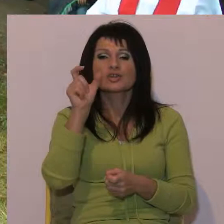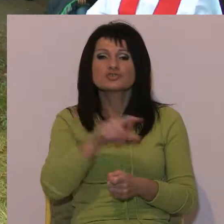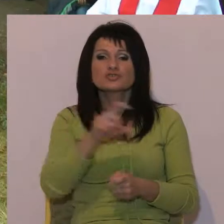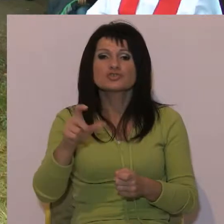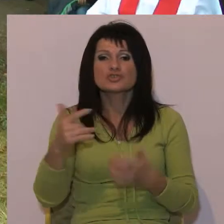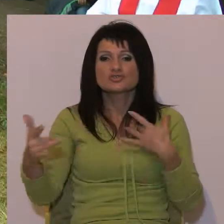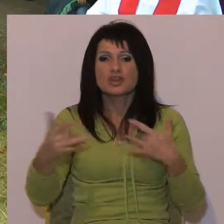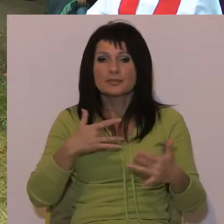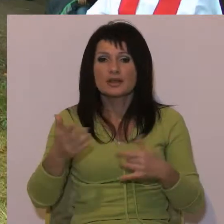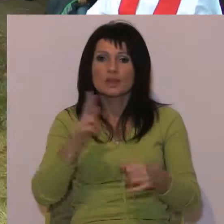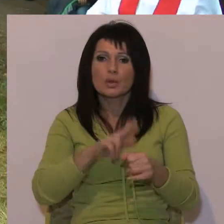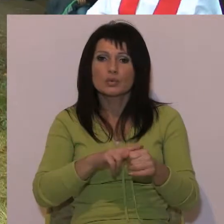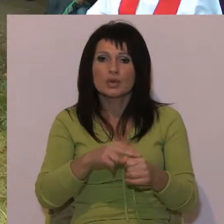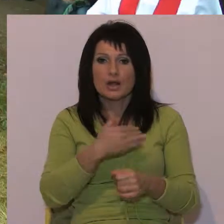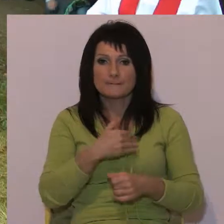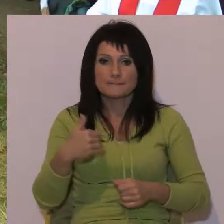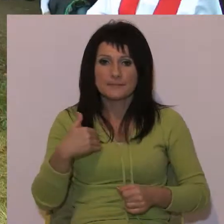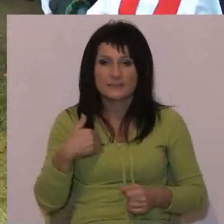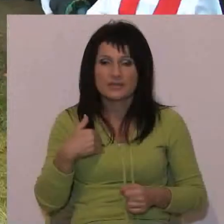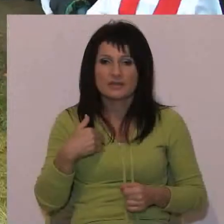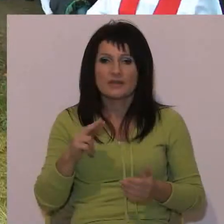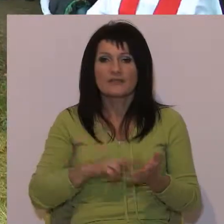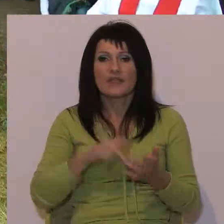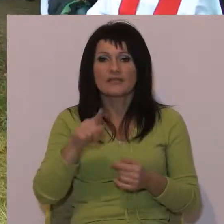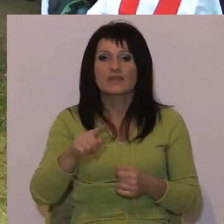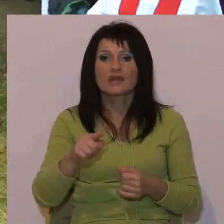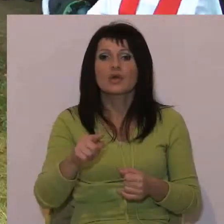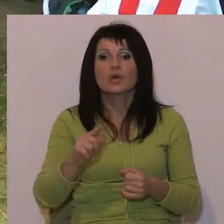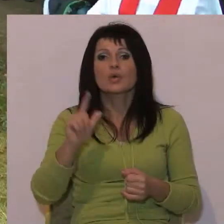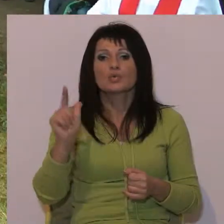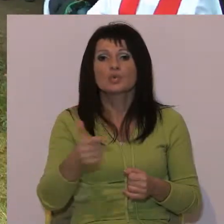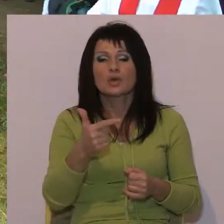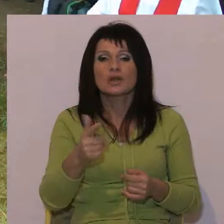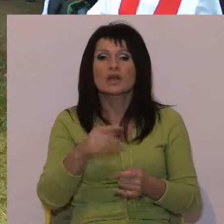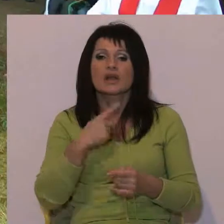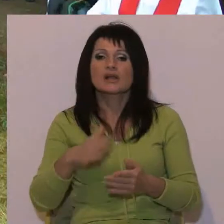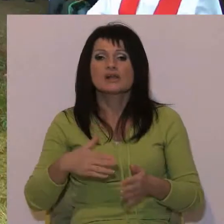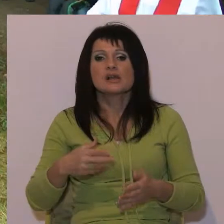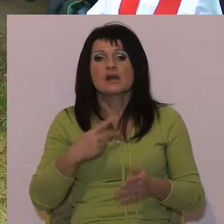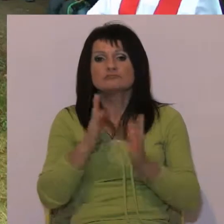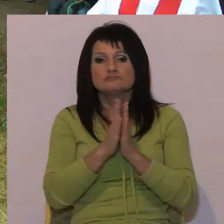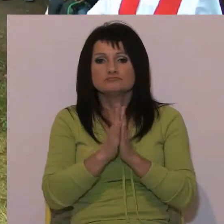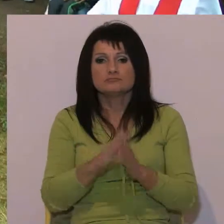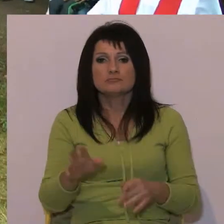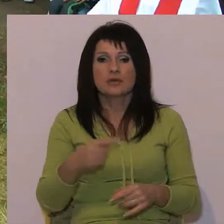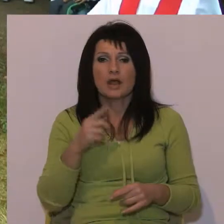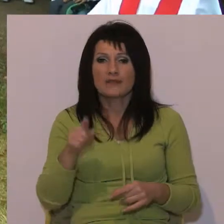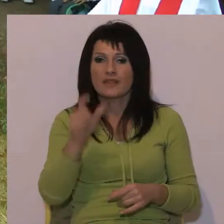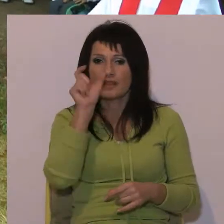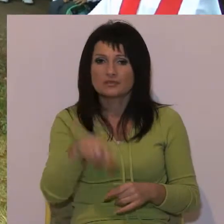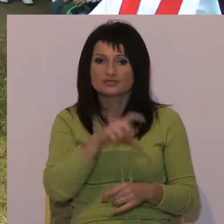cierpienia, które my na tych drugich ludzi składamy. A krzyże te